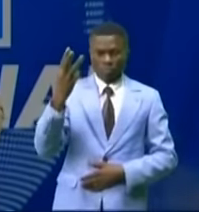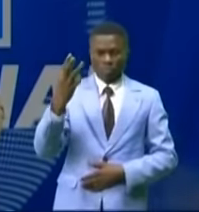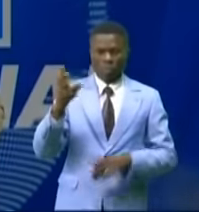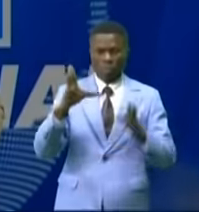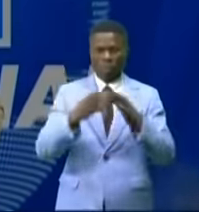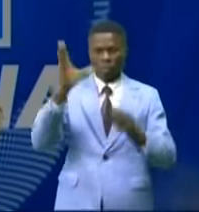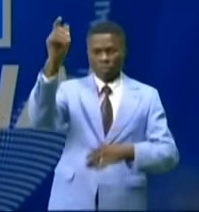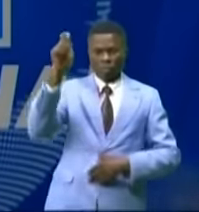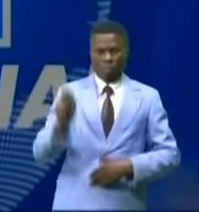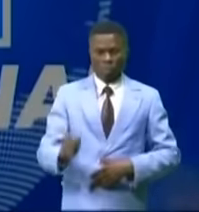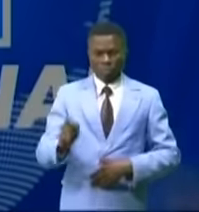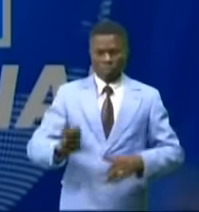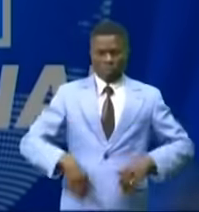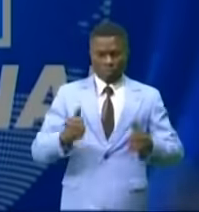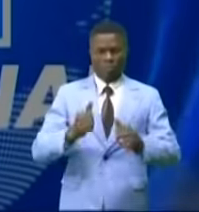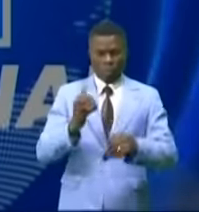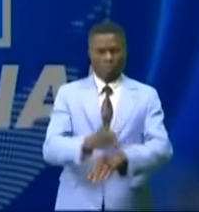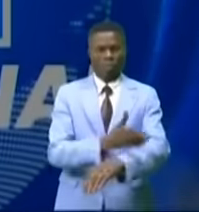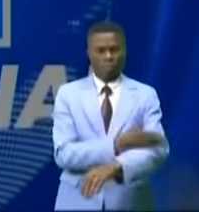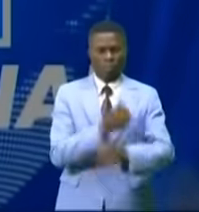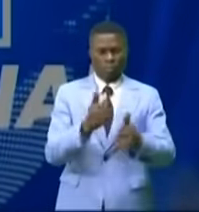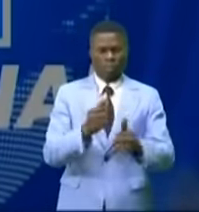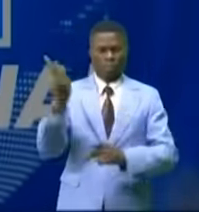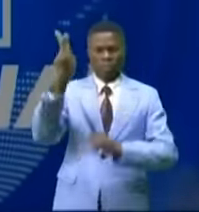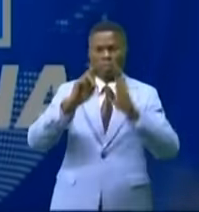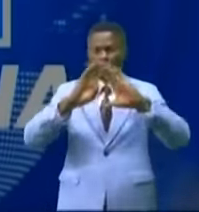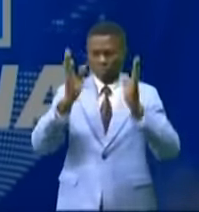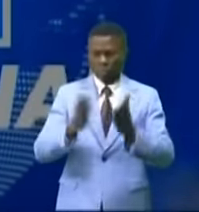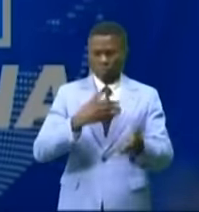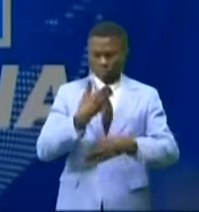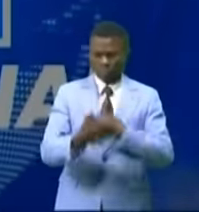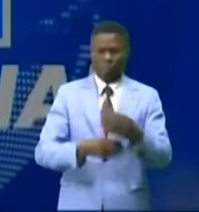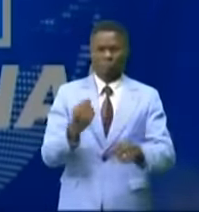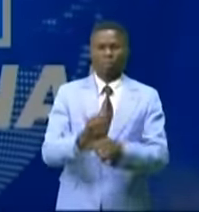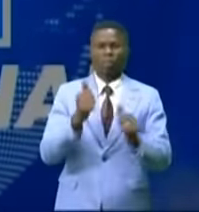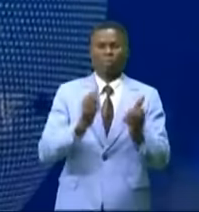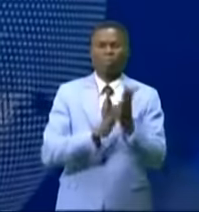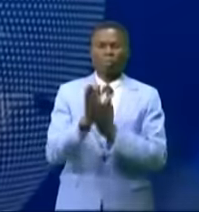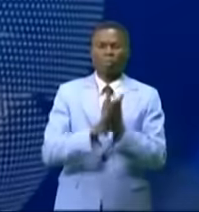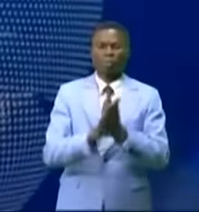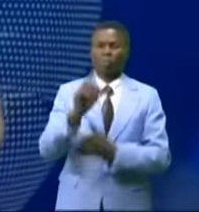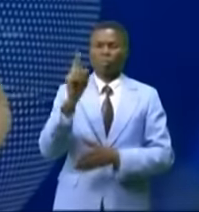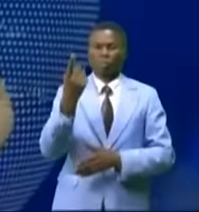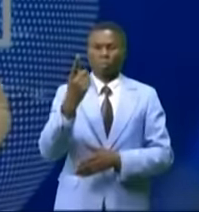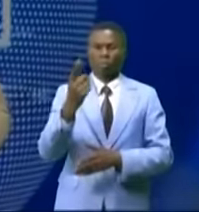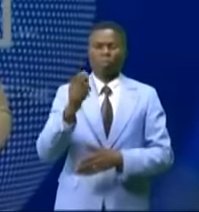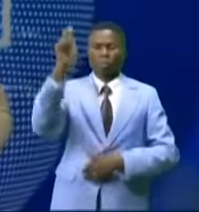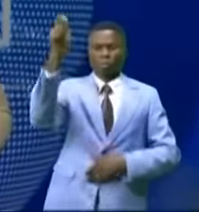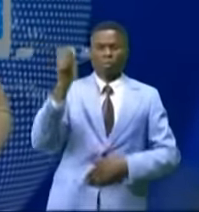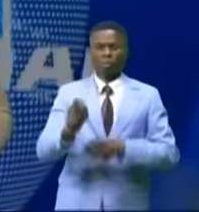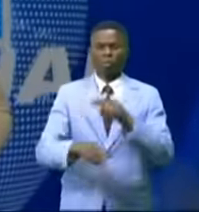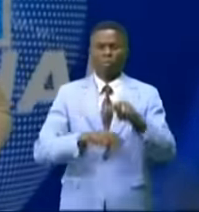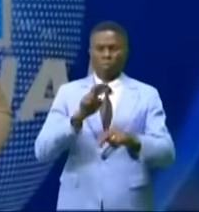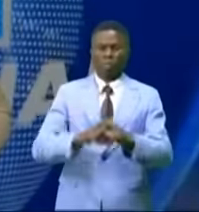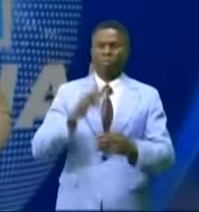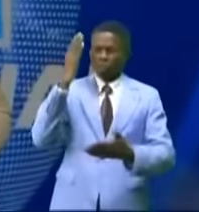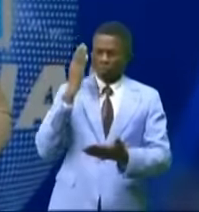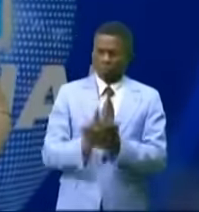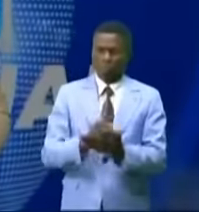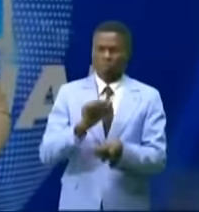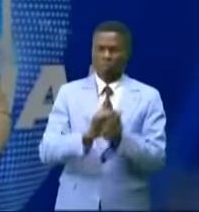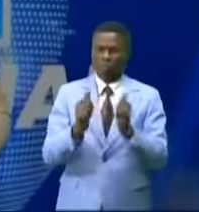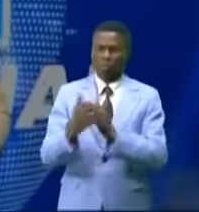normal. La population vaque librement à ses occupations. Leur souhait, un seul, que l'armée nationale en finisse une fois pour